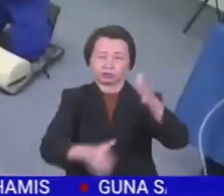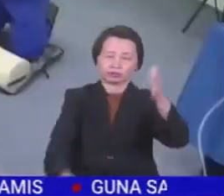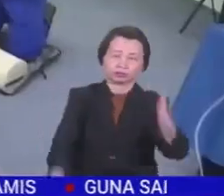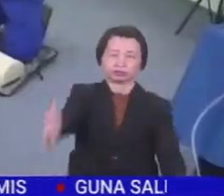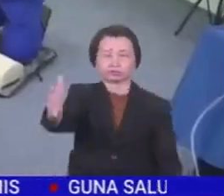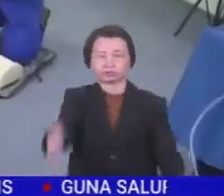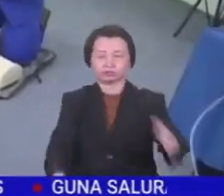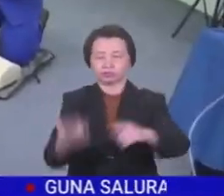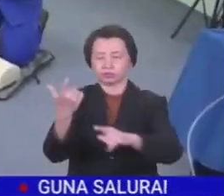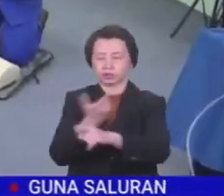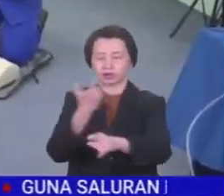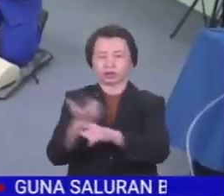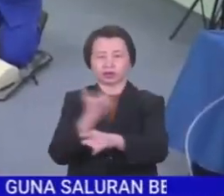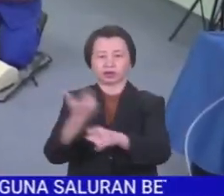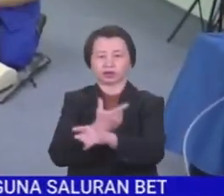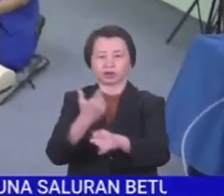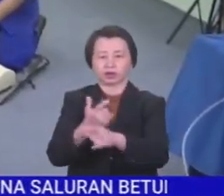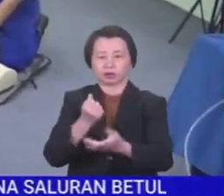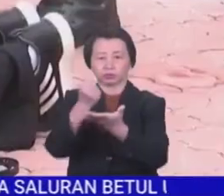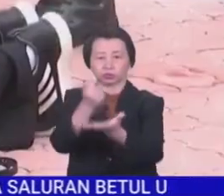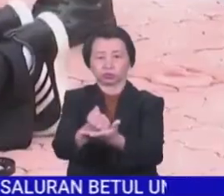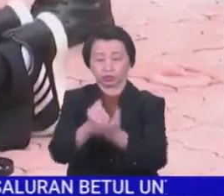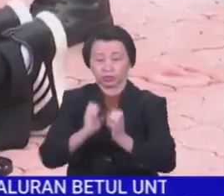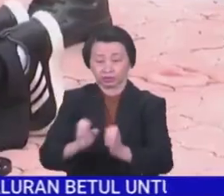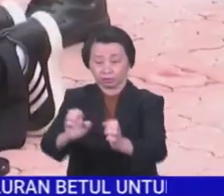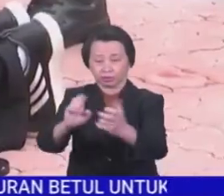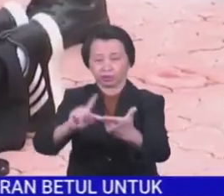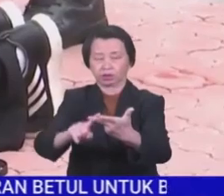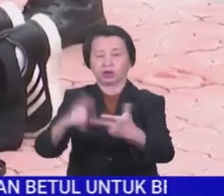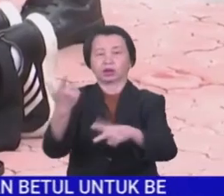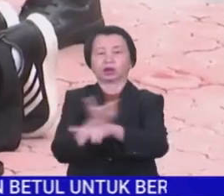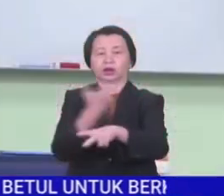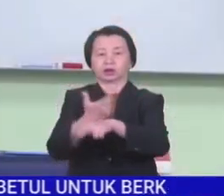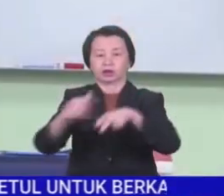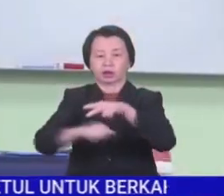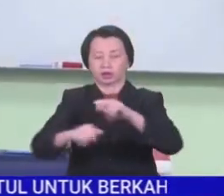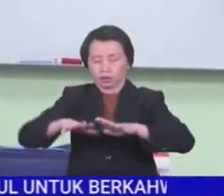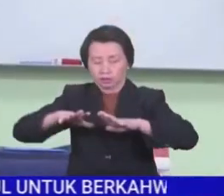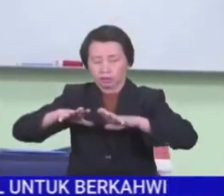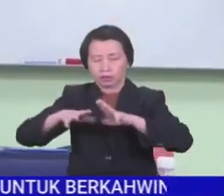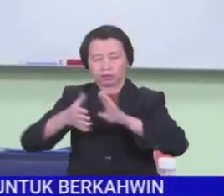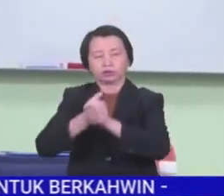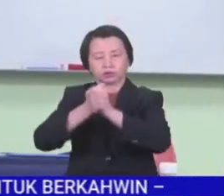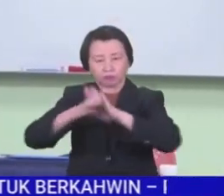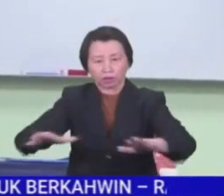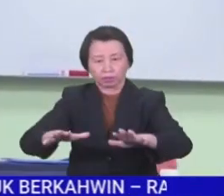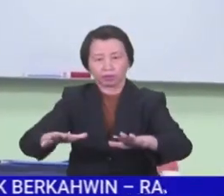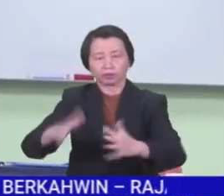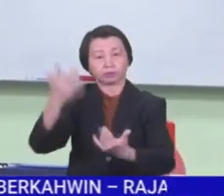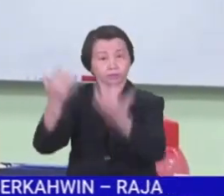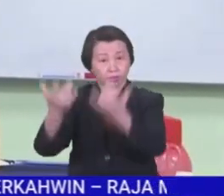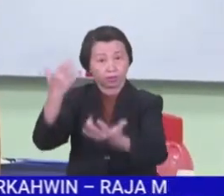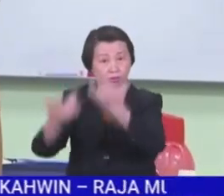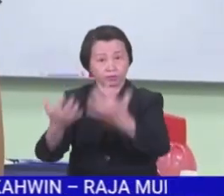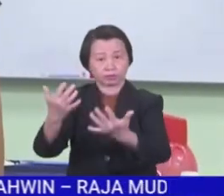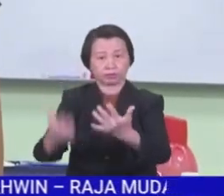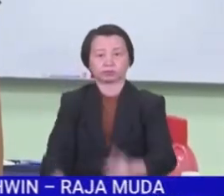kaki, latihan asas pertolongan cemas dan latihan asas menyelamat sains kebakaran.